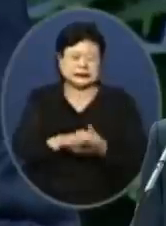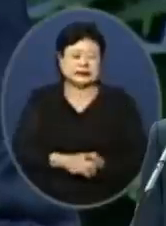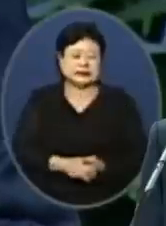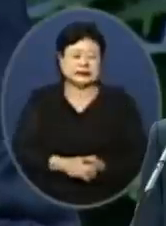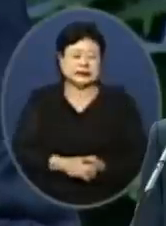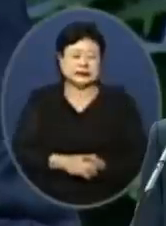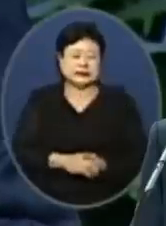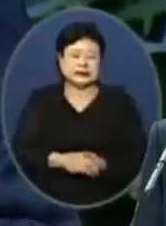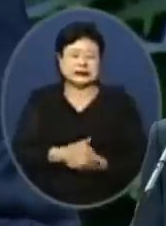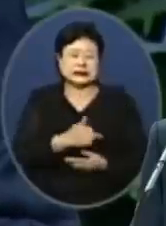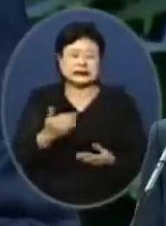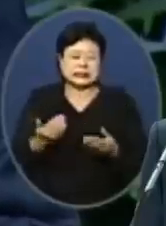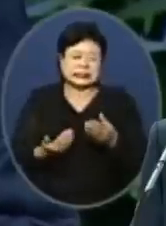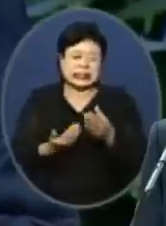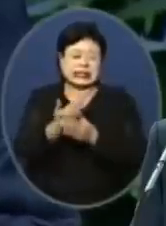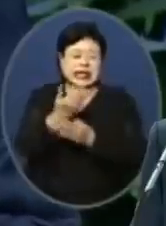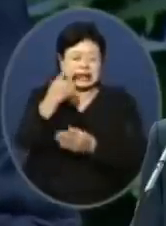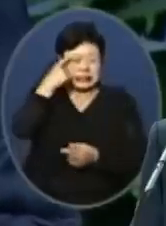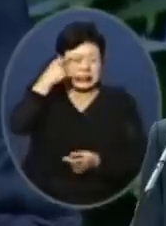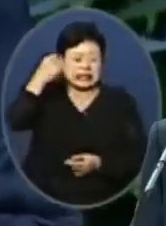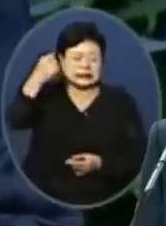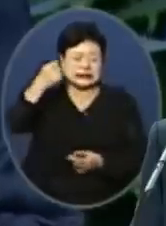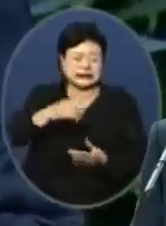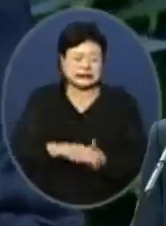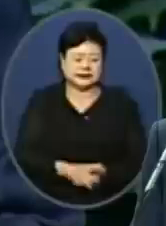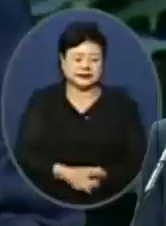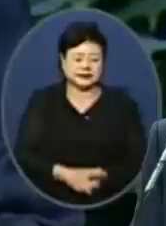큰일 났다 생각이 났습니다.